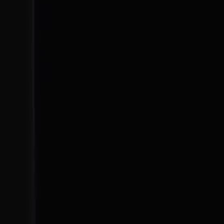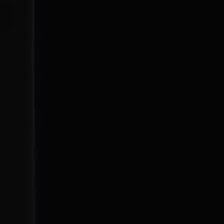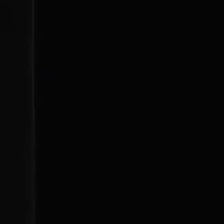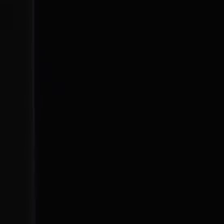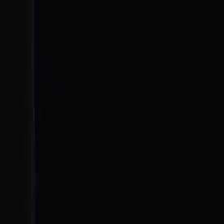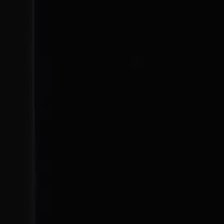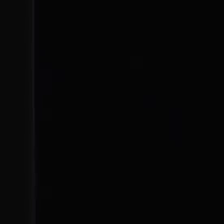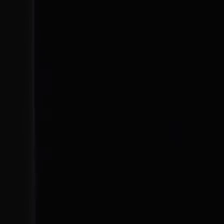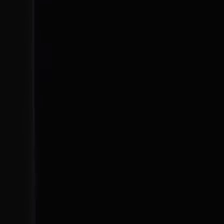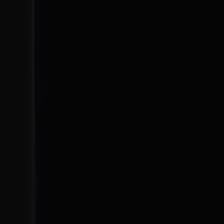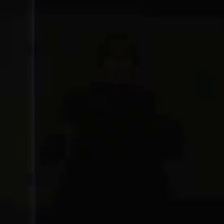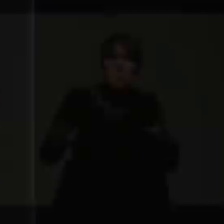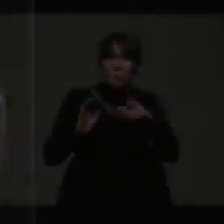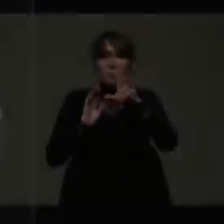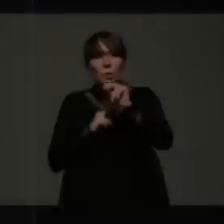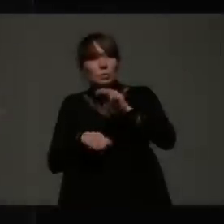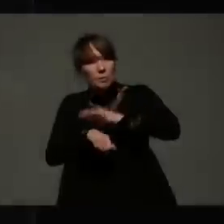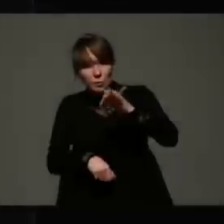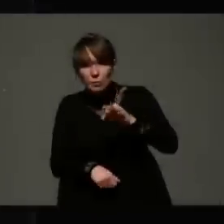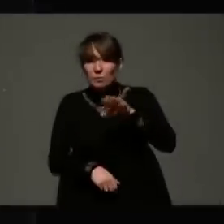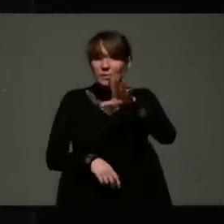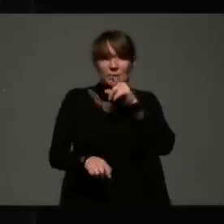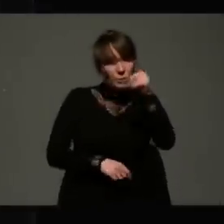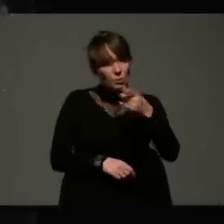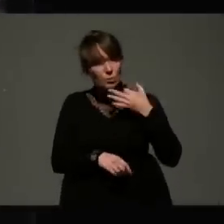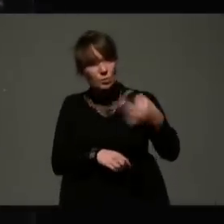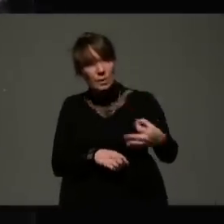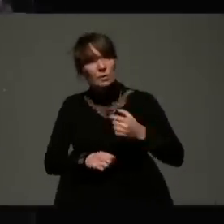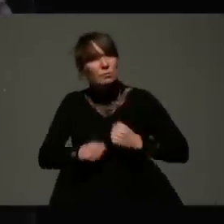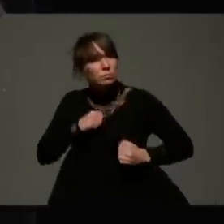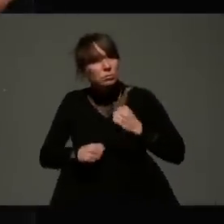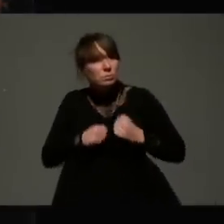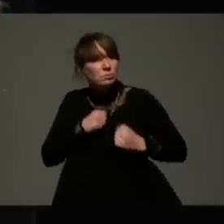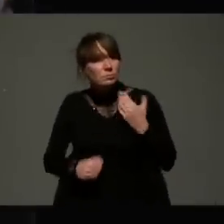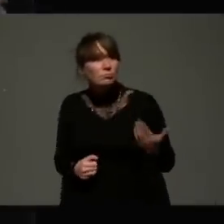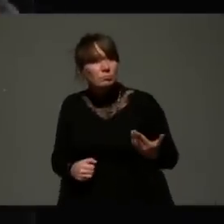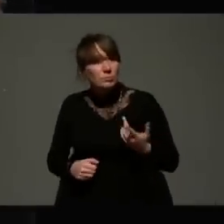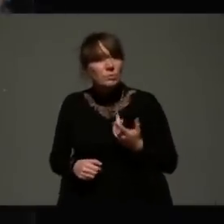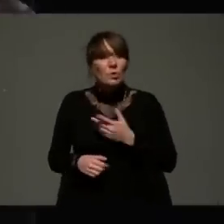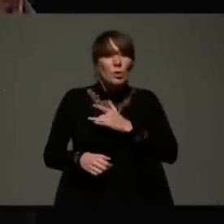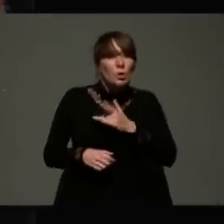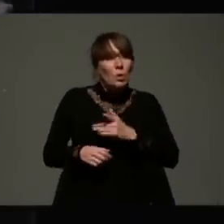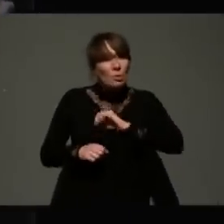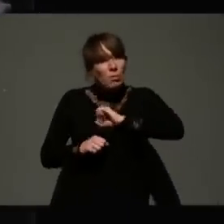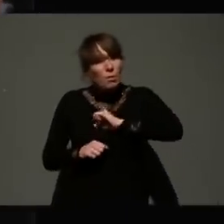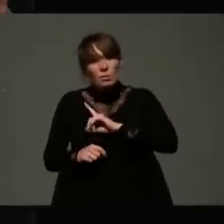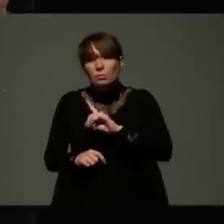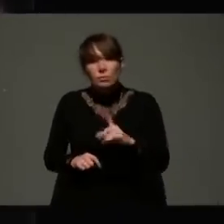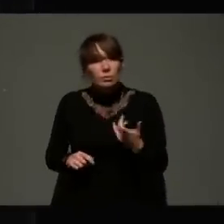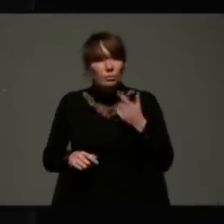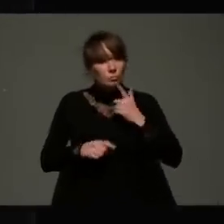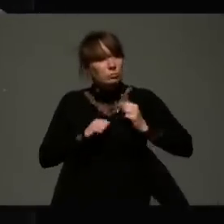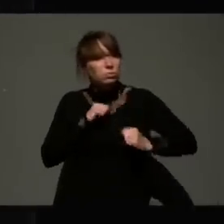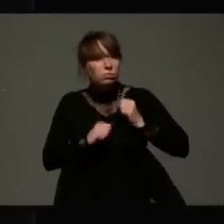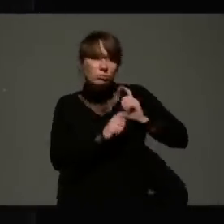30 minutes, 5 jours par semaine, en endurance. Donc, ça veut dire que le cœur ne va pas battre trop vite, qu'on va être capable de parler à son